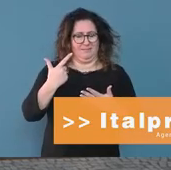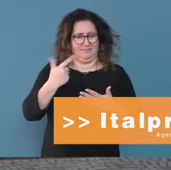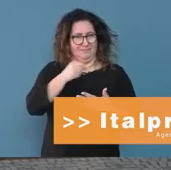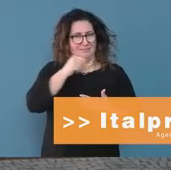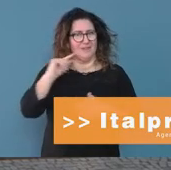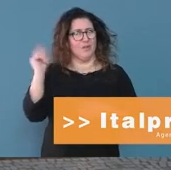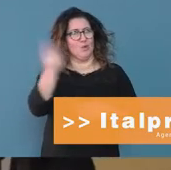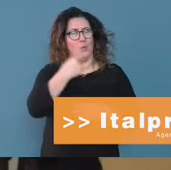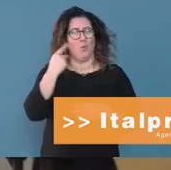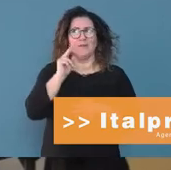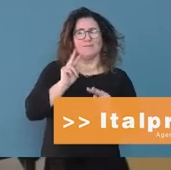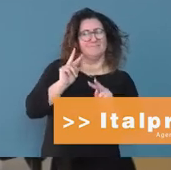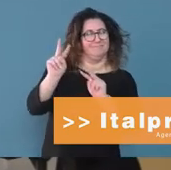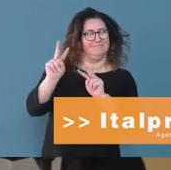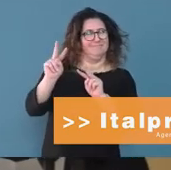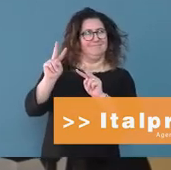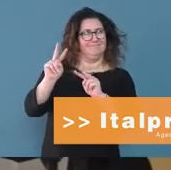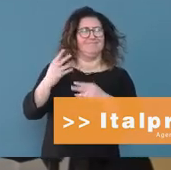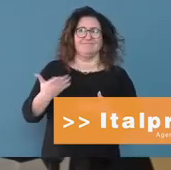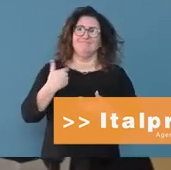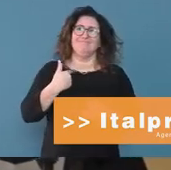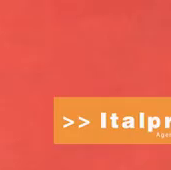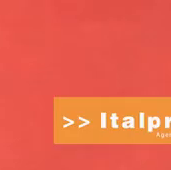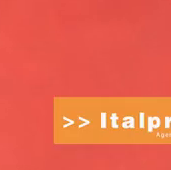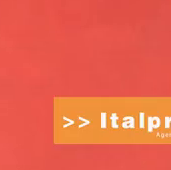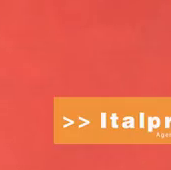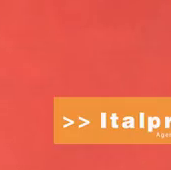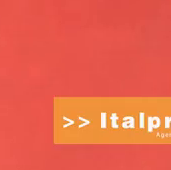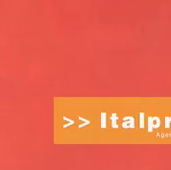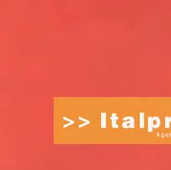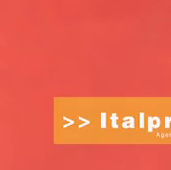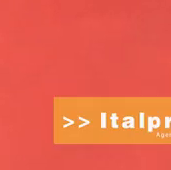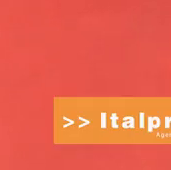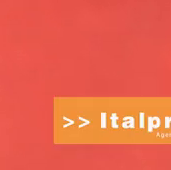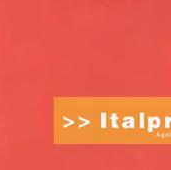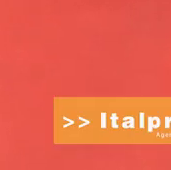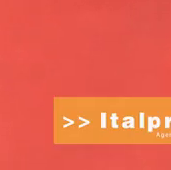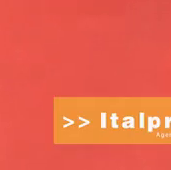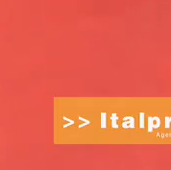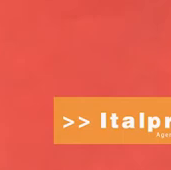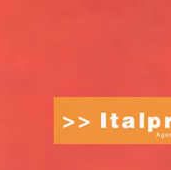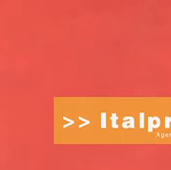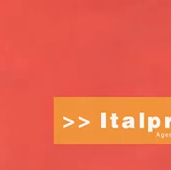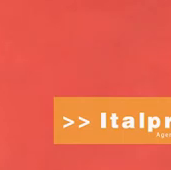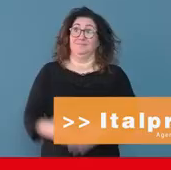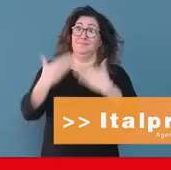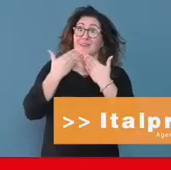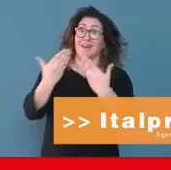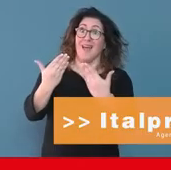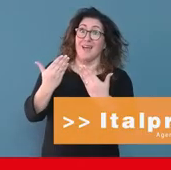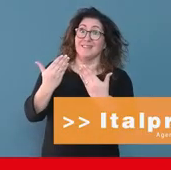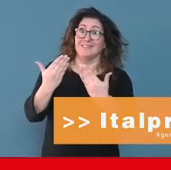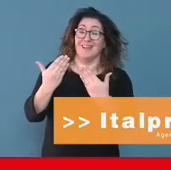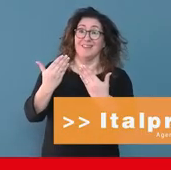per ricordare l'eccezionalità di questo 2021 anniversario dell'italia unita e hanno dedicato a dante alighieri il